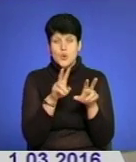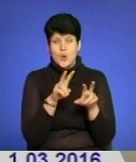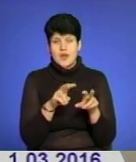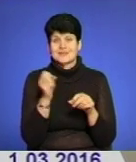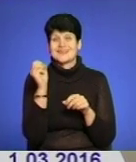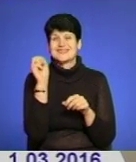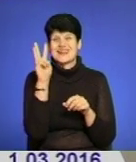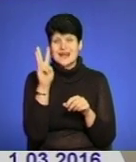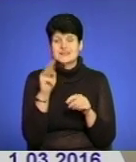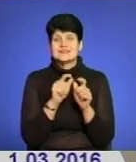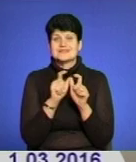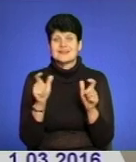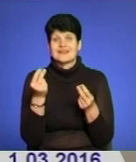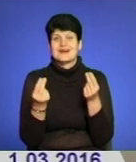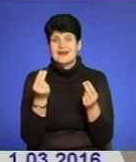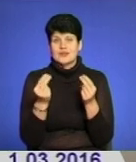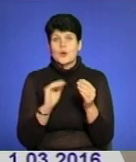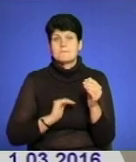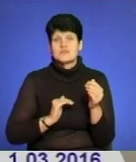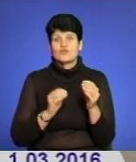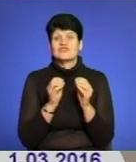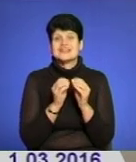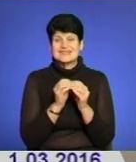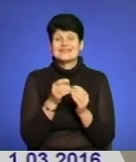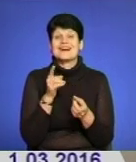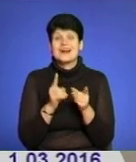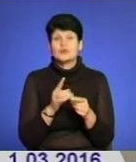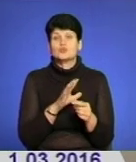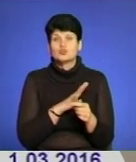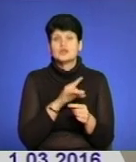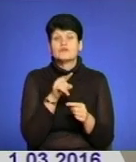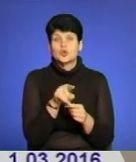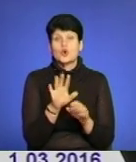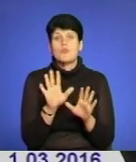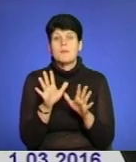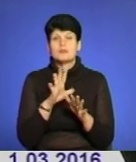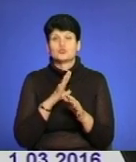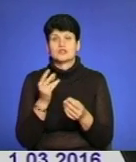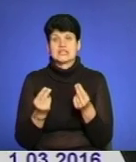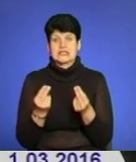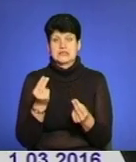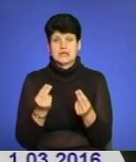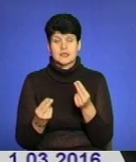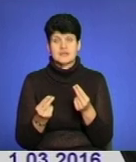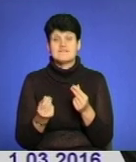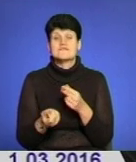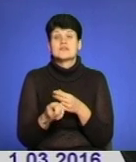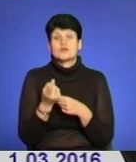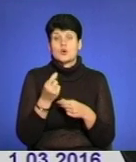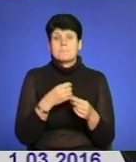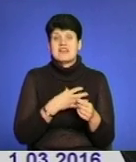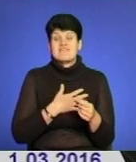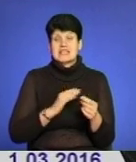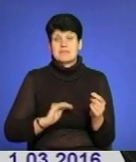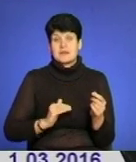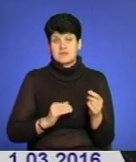13 закладів грального бізнесу. У 10 з них реально велися на той момент, проходили ігри. З'ясувалося, приватні підприємці під